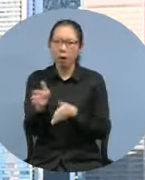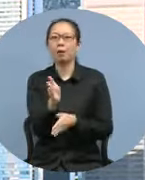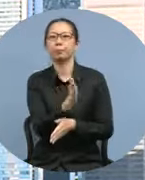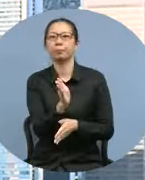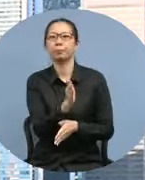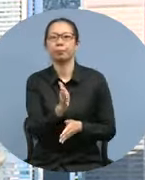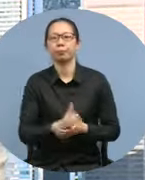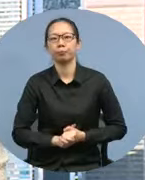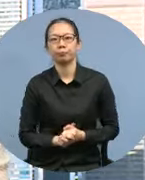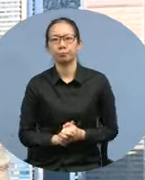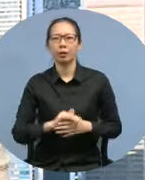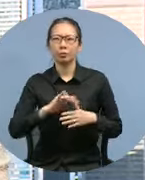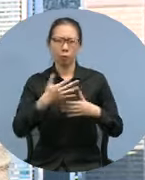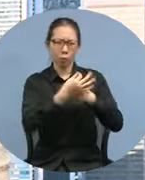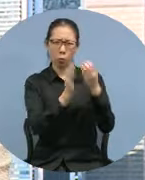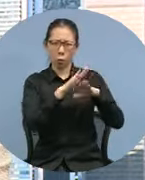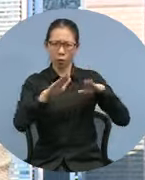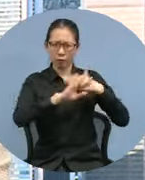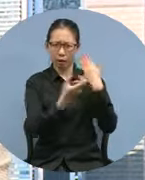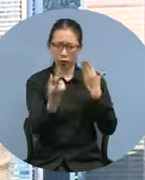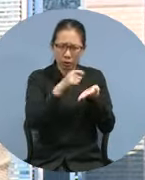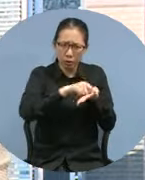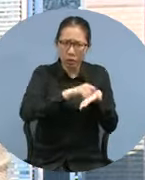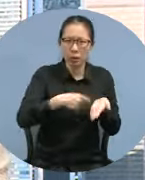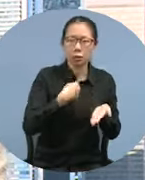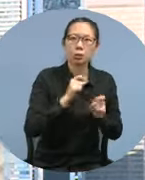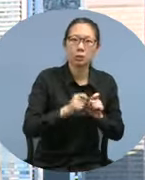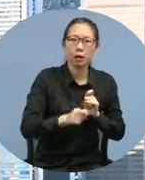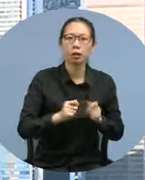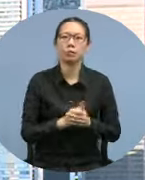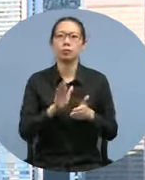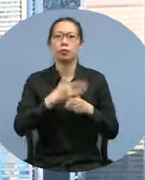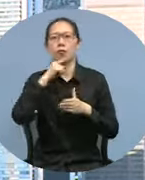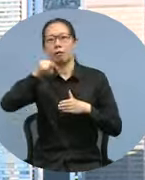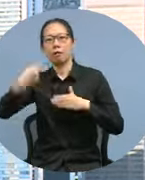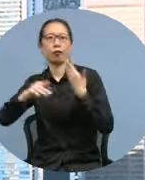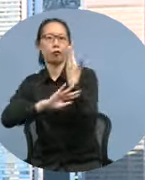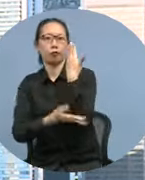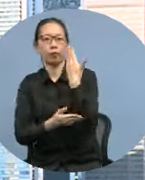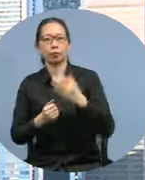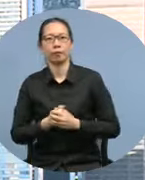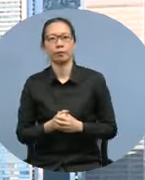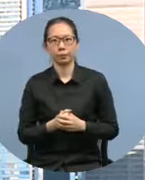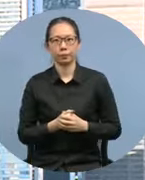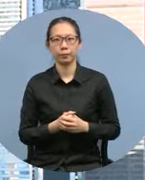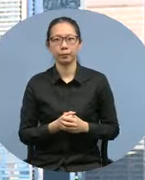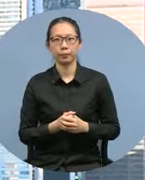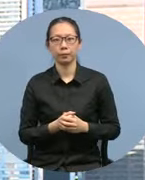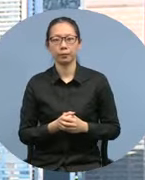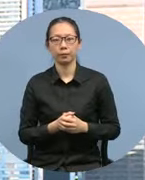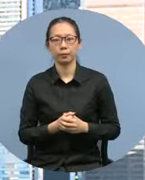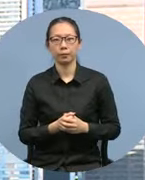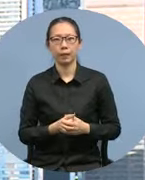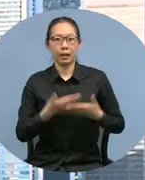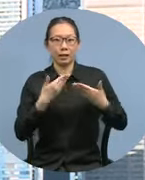但為什麼還要再寫一次呢？就因為在其他的法例裏面，它未能夠包含